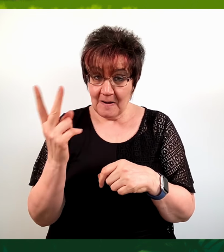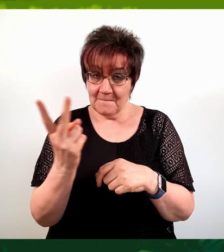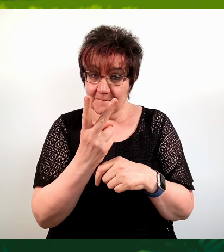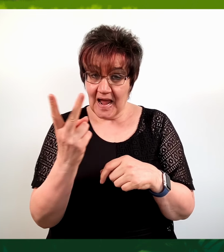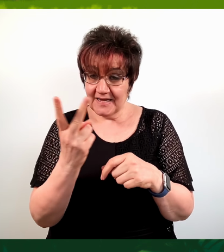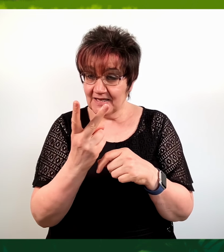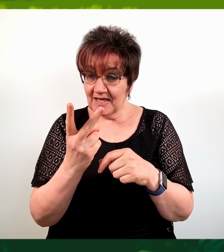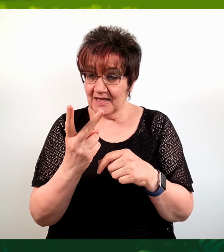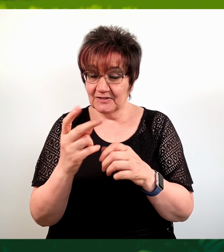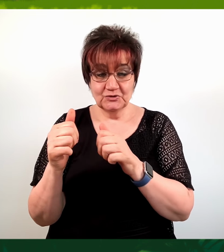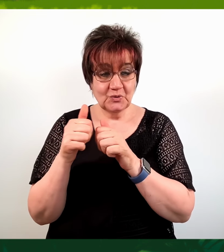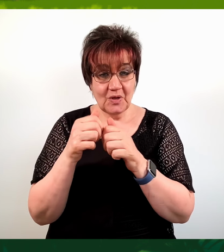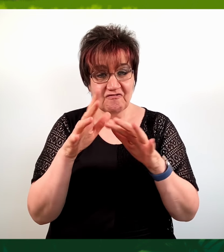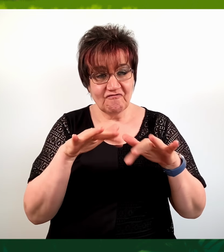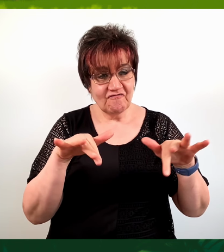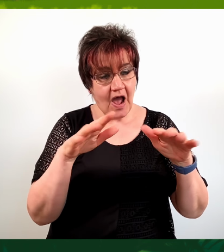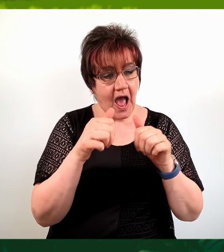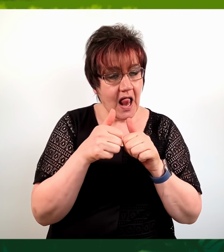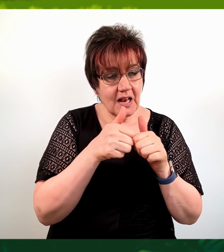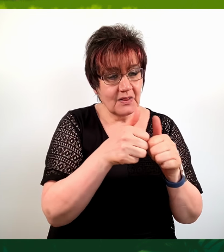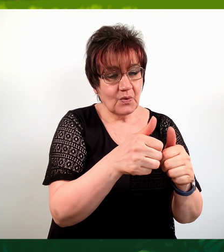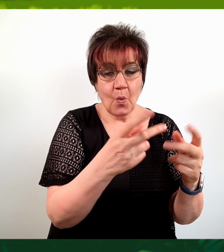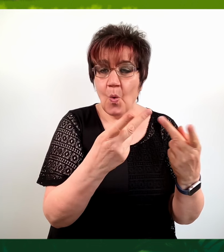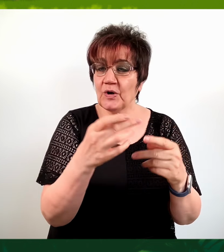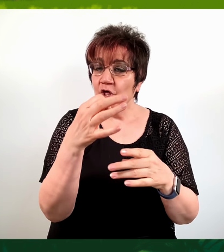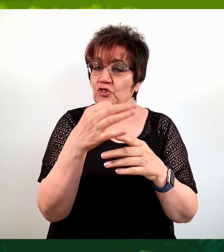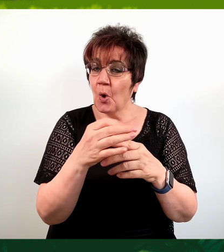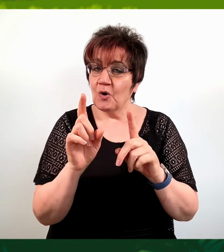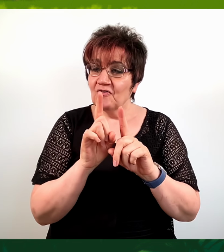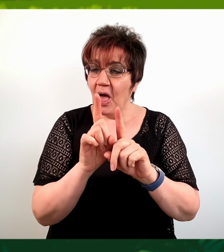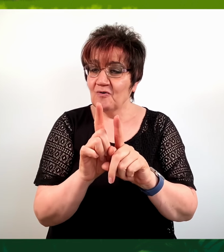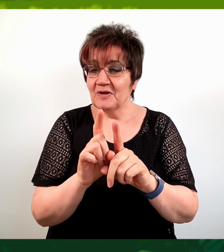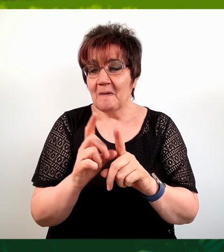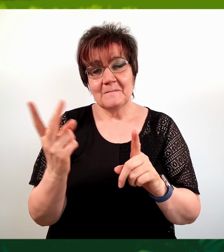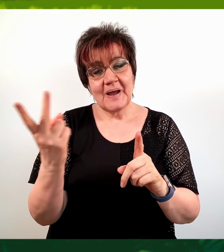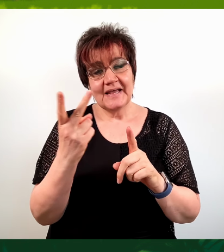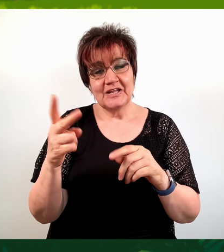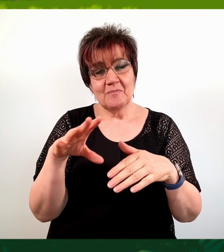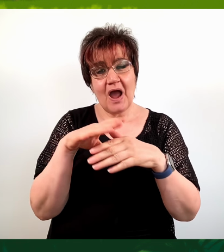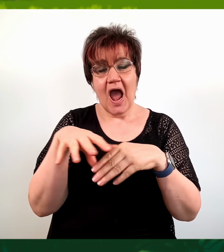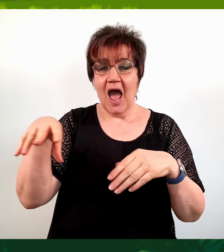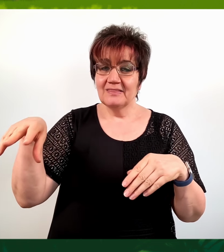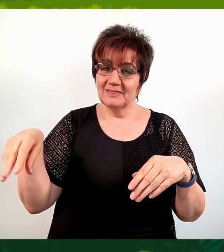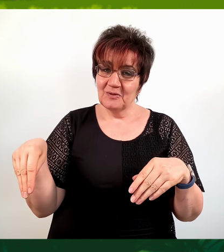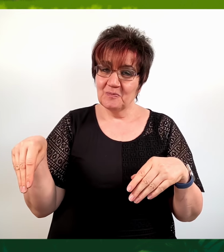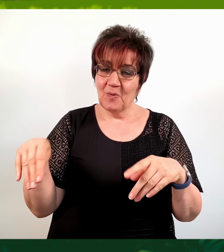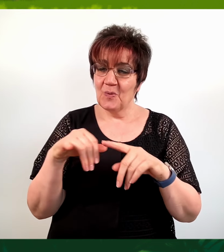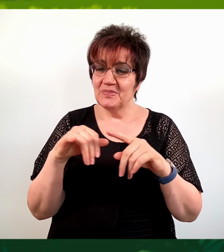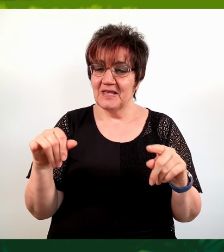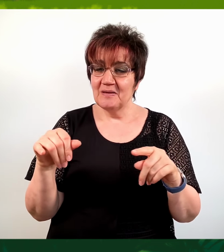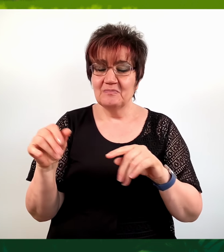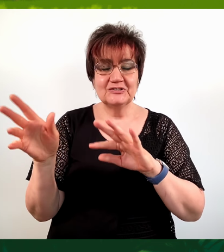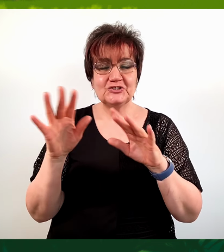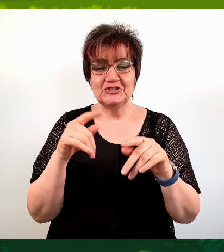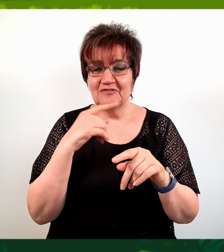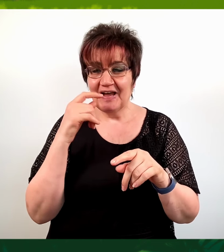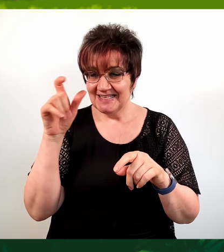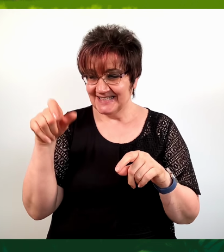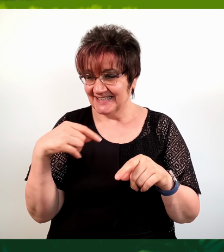sie zusammen in den Wald gingen oder ins Dorf, fassten sie sich an die Hände und Schneeweißchen sagte,